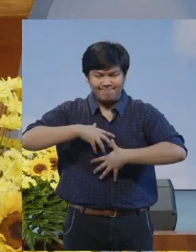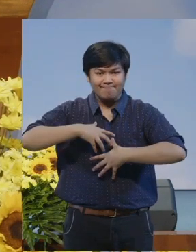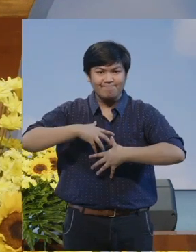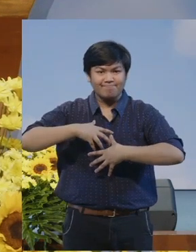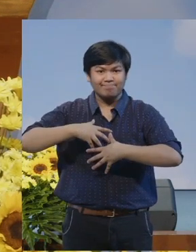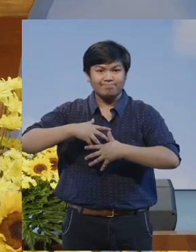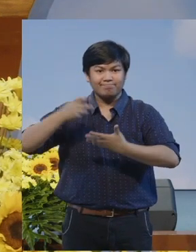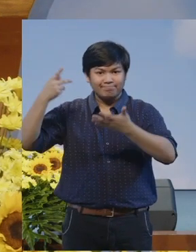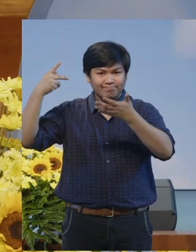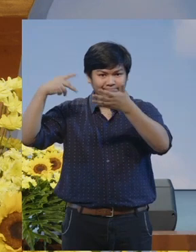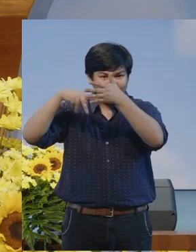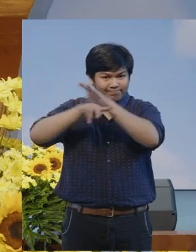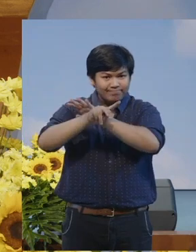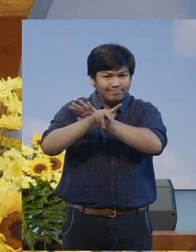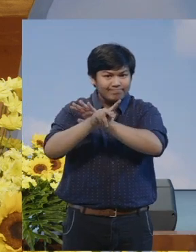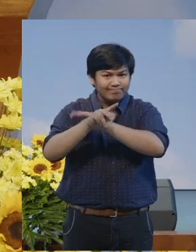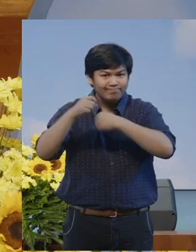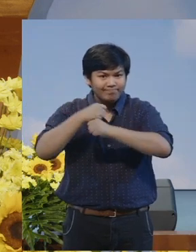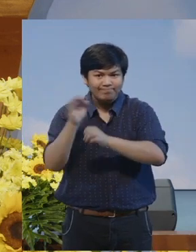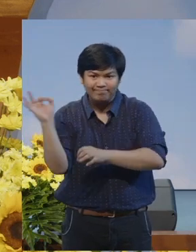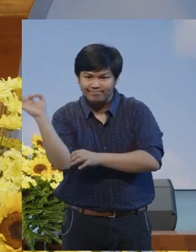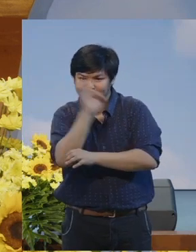Physical na pagpapahirap sa mga tao.